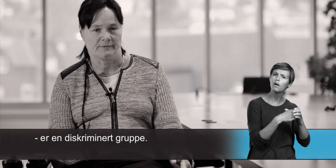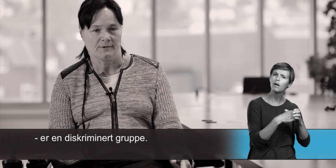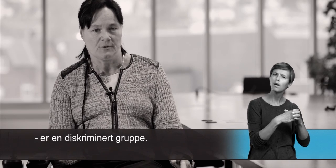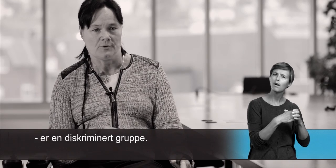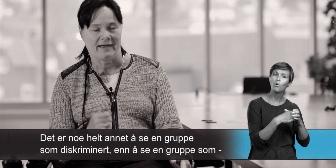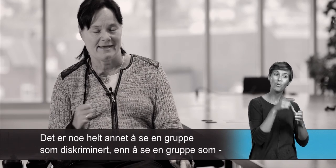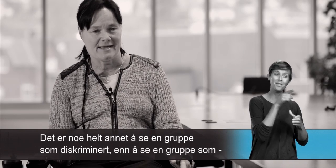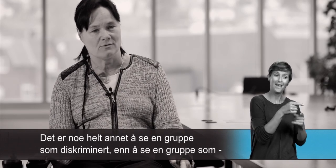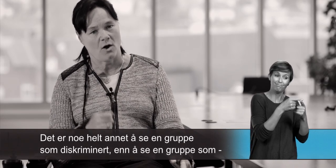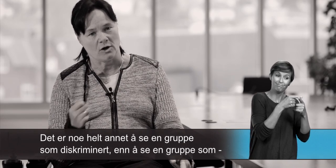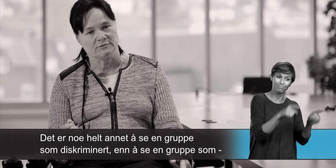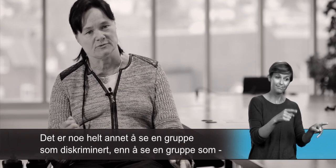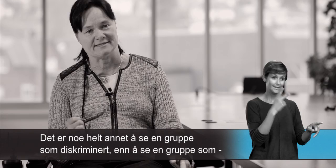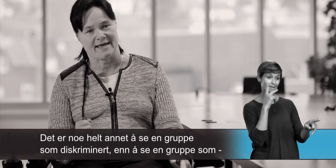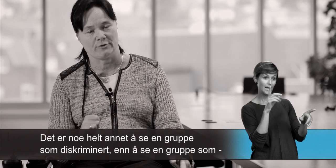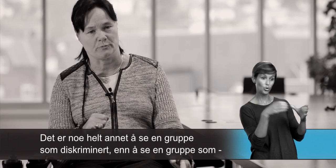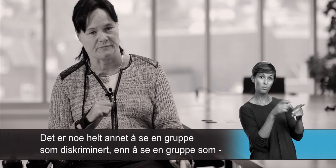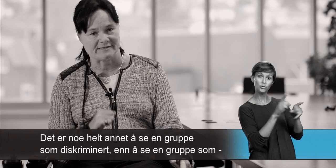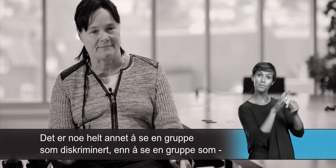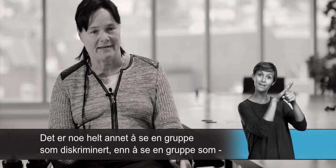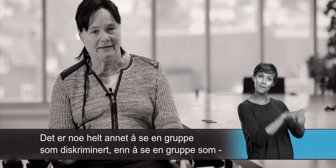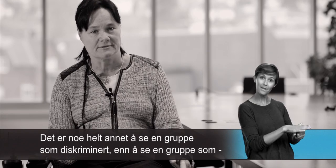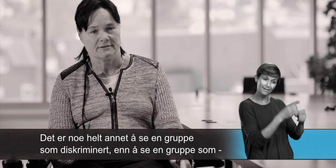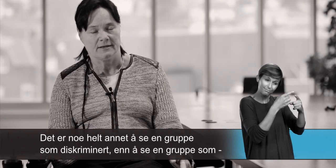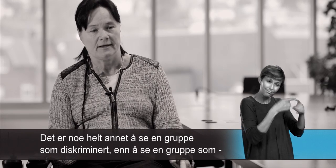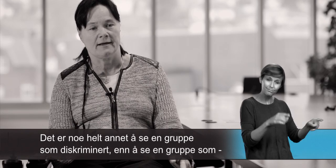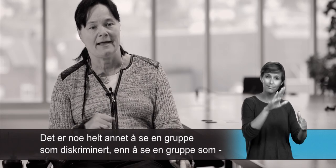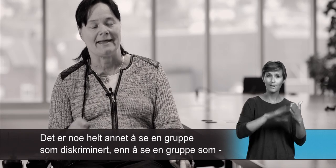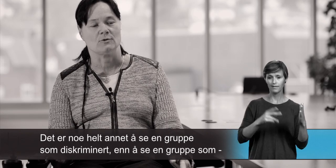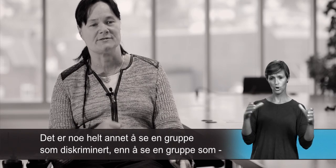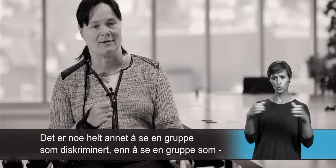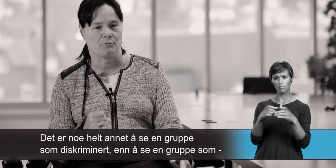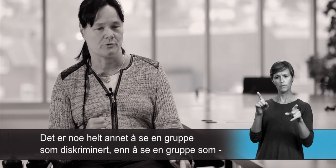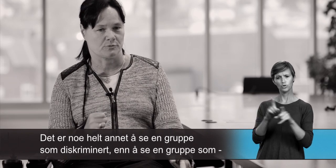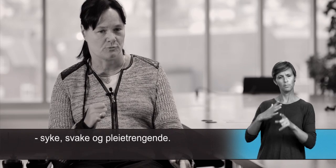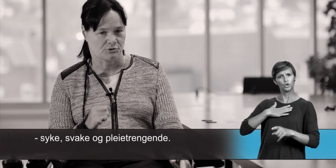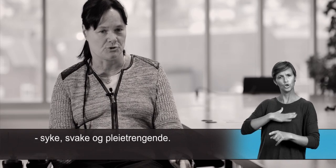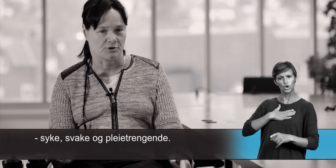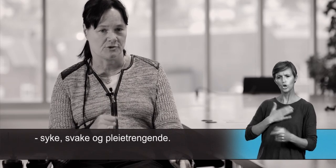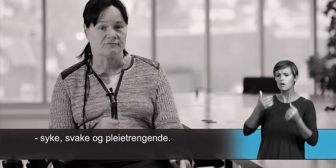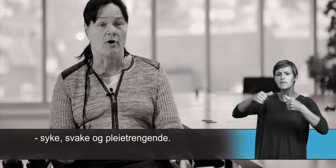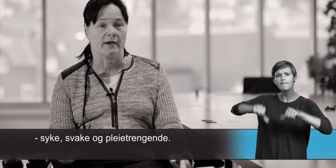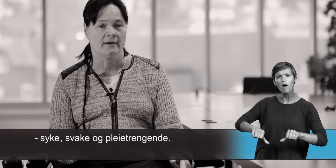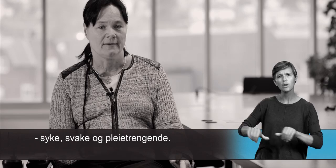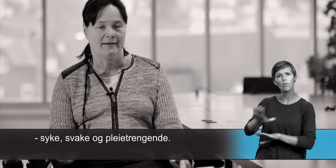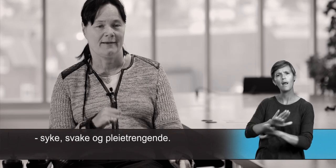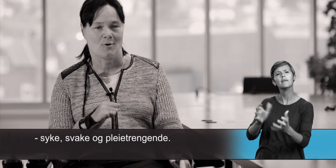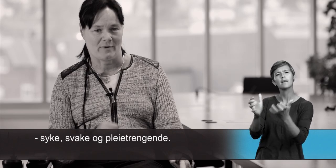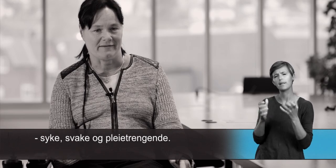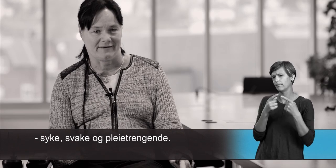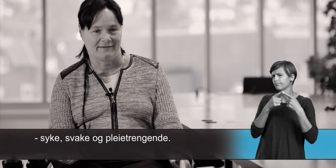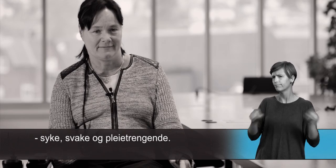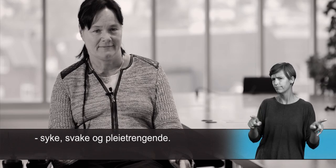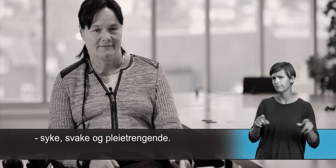gruppe. Og det er helt noe annet å se en gruppe som diskriminert, enn å se en gruppe som syke, svake